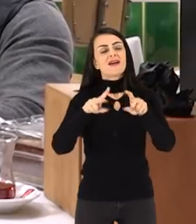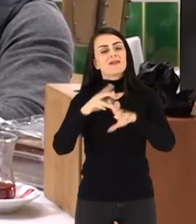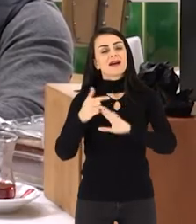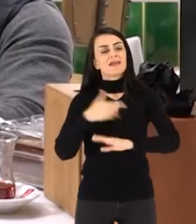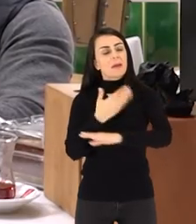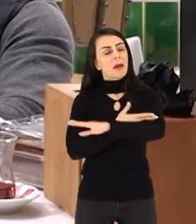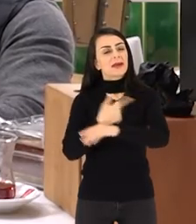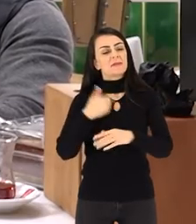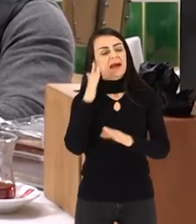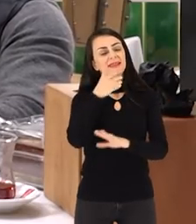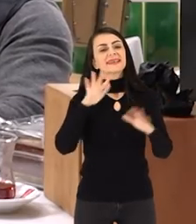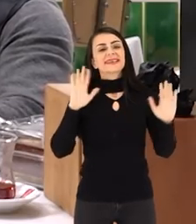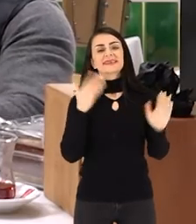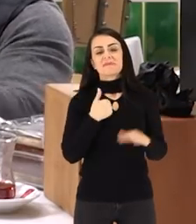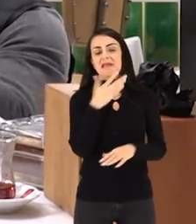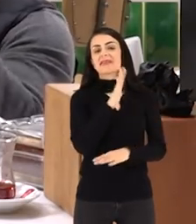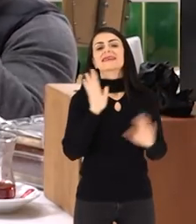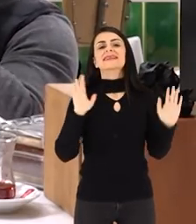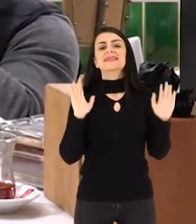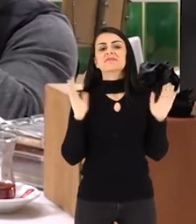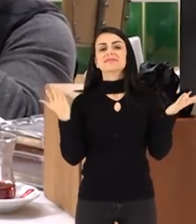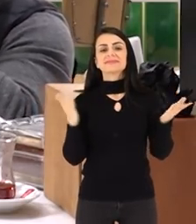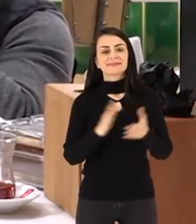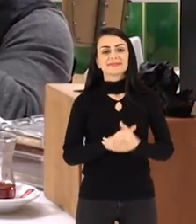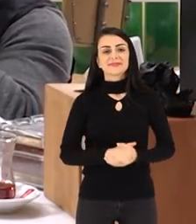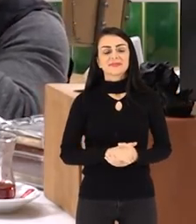Allah. Artık başka nereye gitmedim